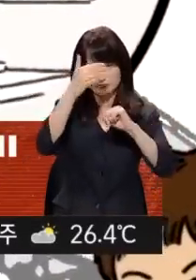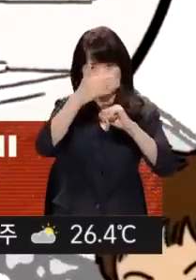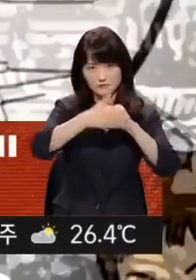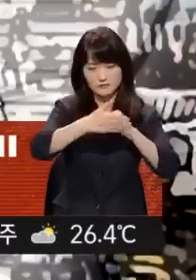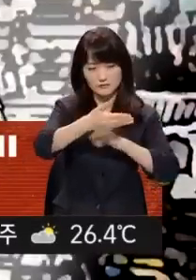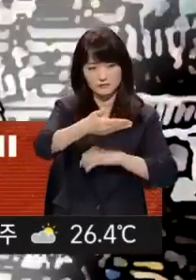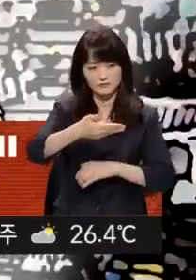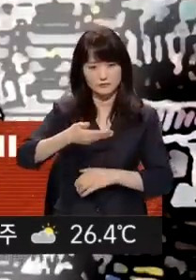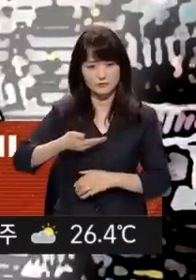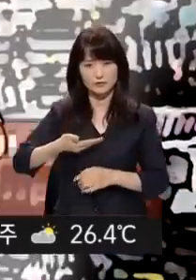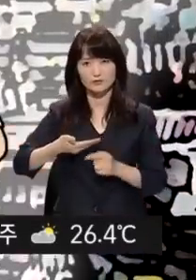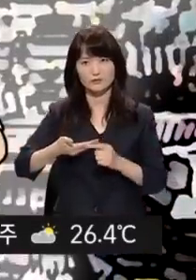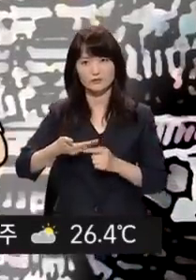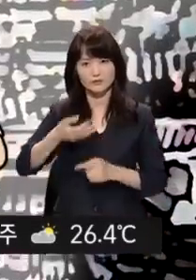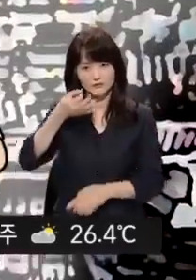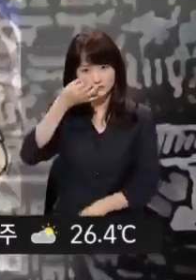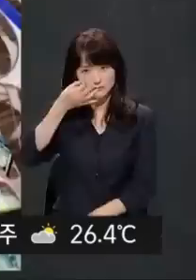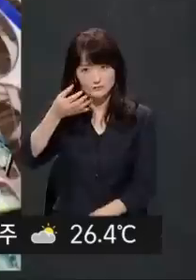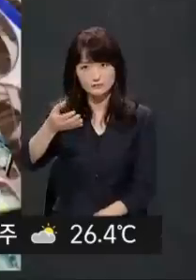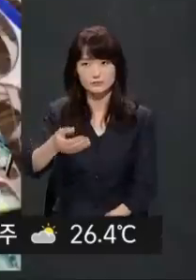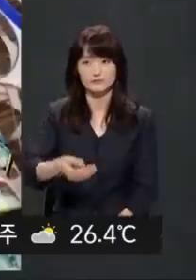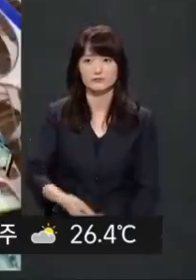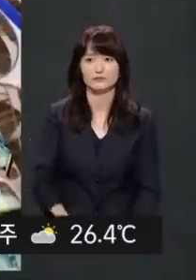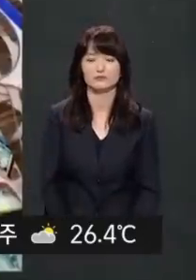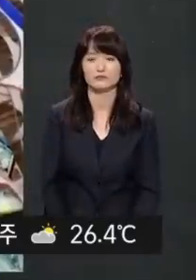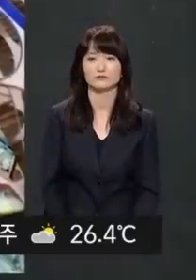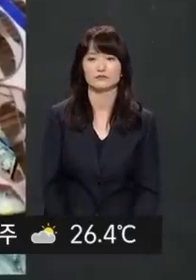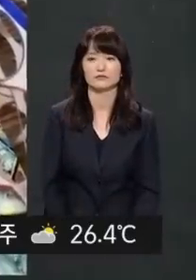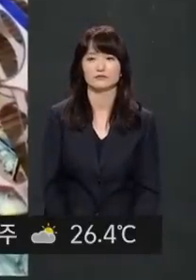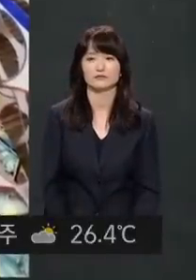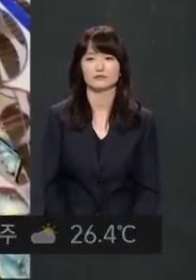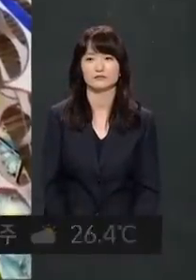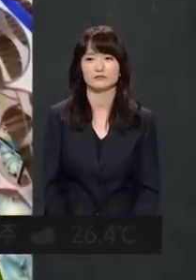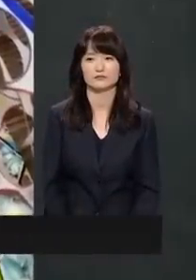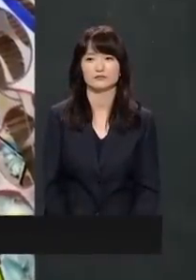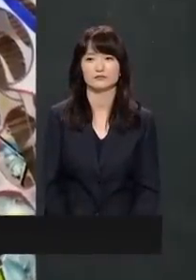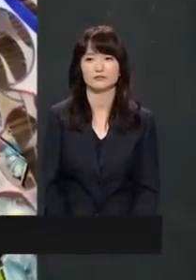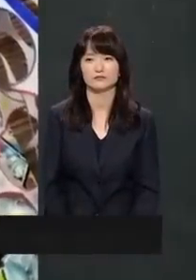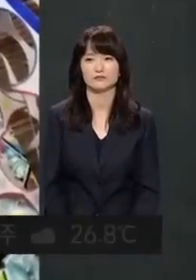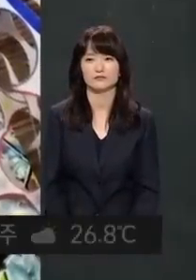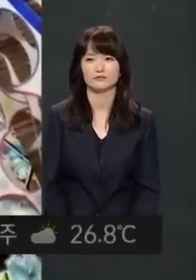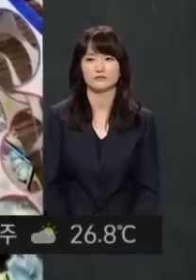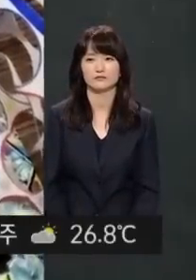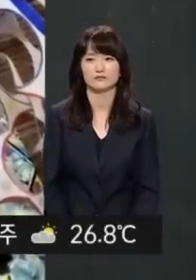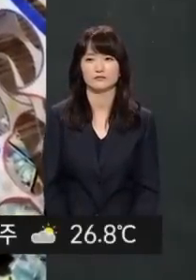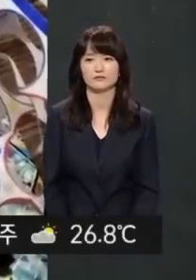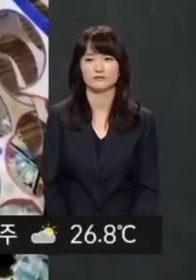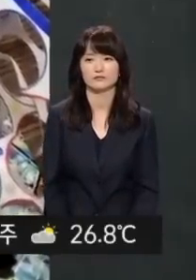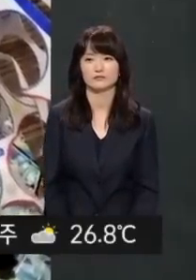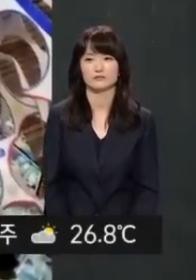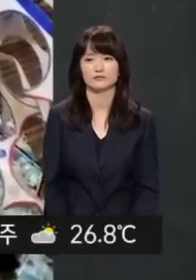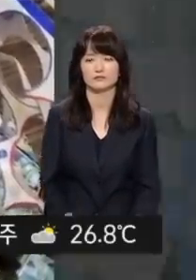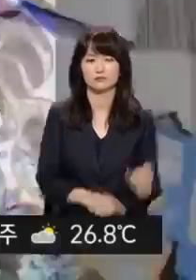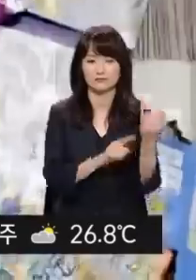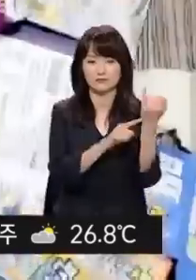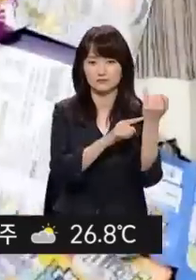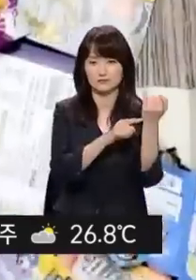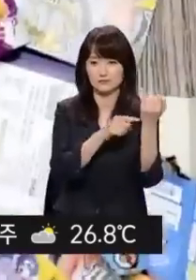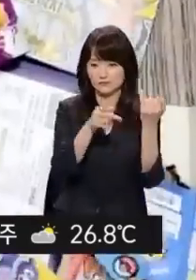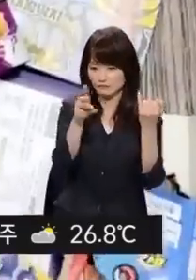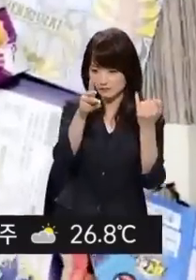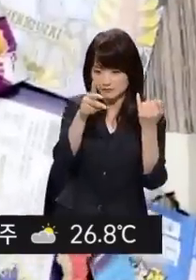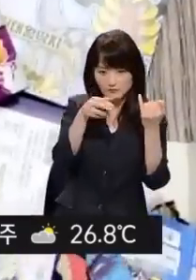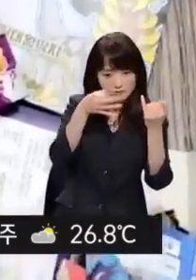보여주시죠 예 이거 보면서 좀 얘기를 하겠습니다 자 이분이 이제 그거 홈캠으로 보다가